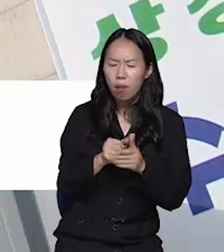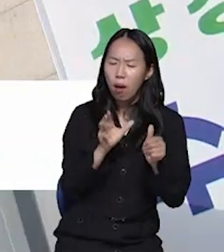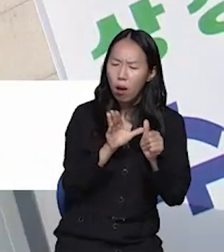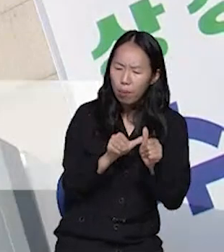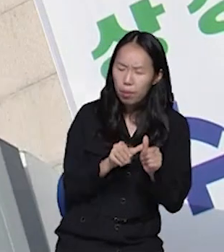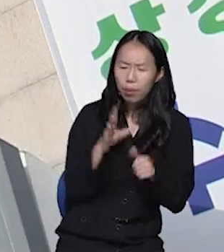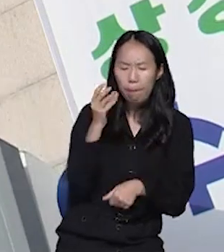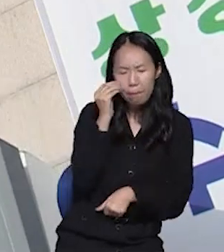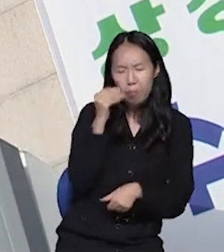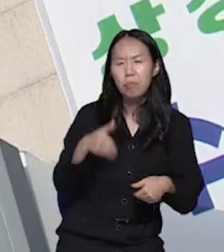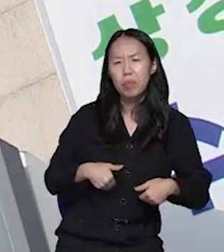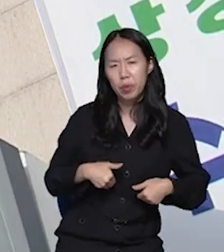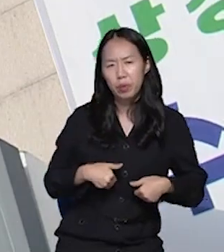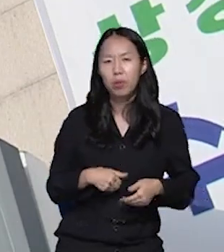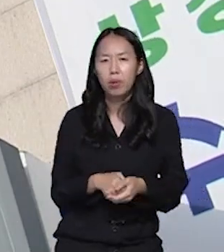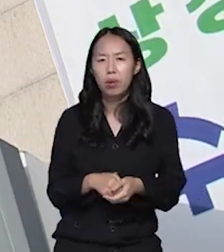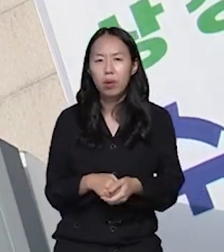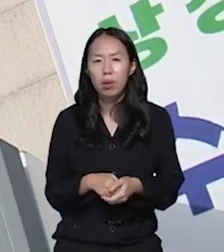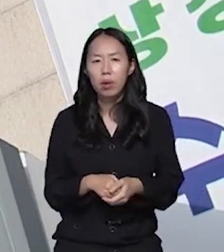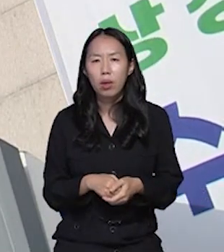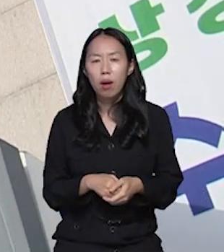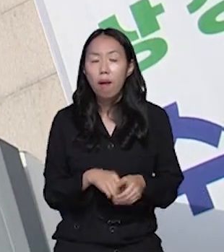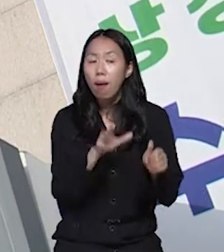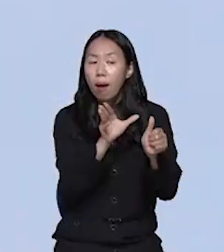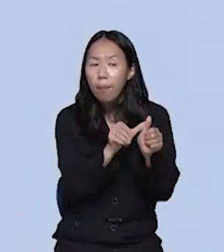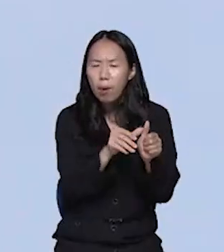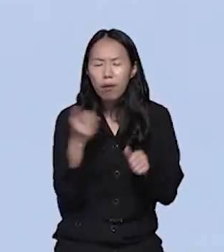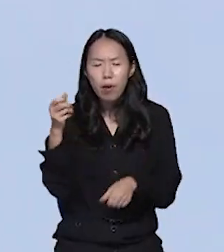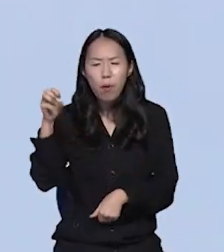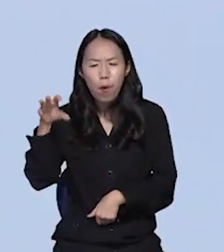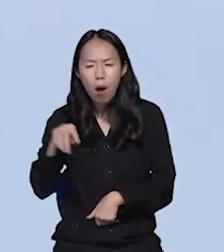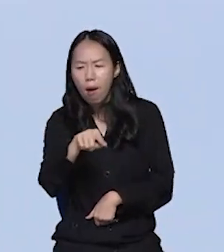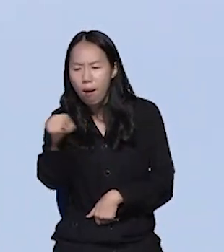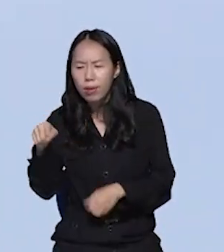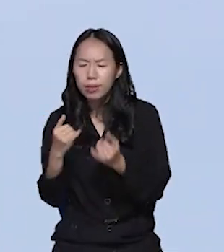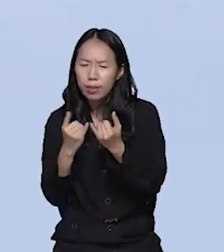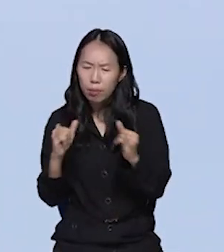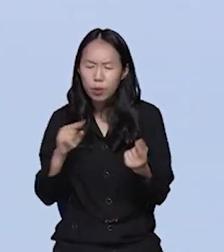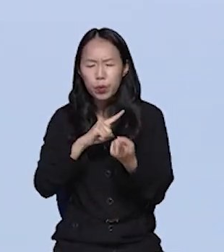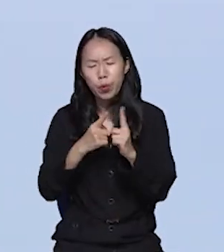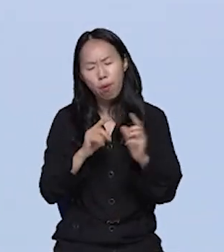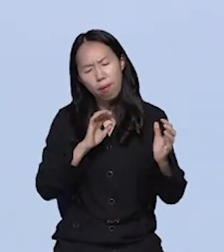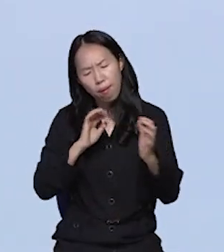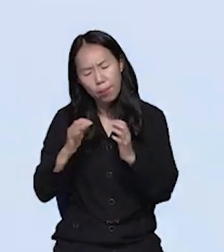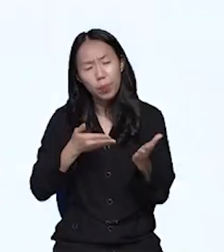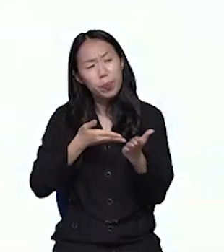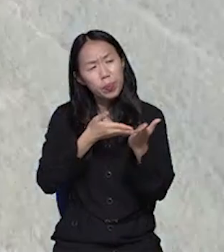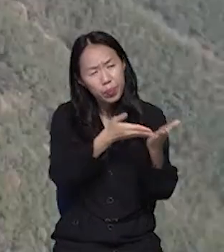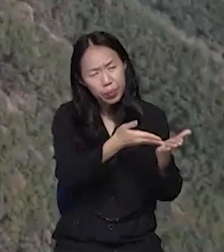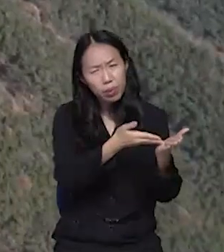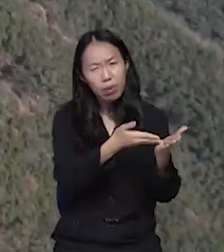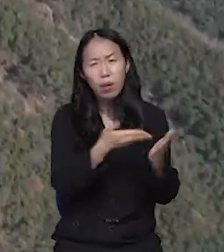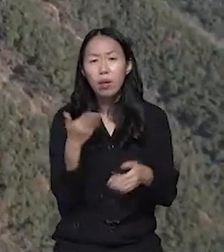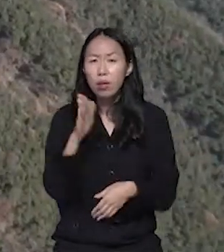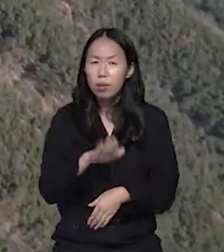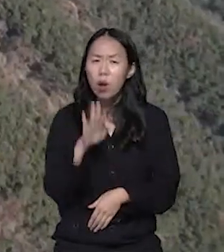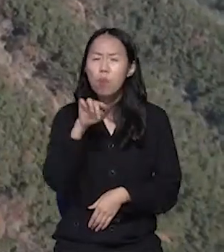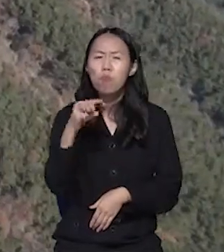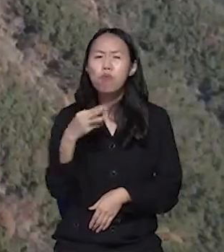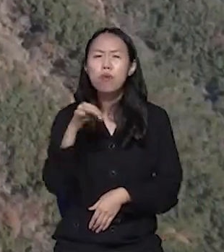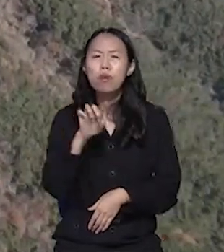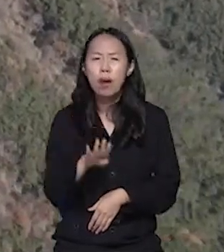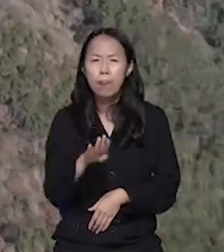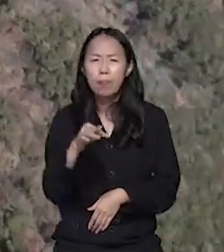부하고 전남도는 한에 광을 비롯한 시민단체들과 협의할 것을 요청했지만 불갑산